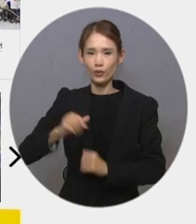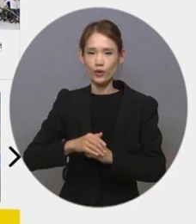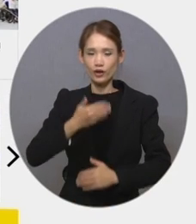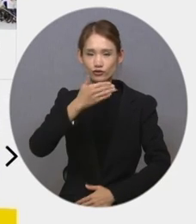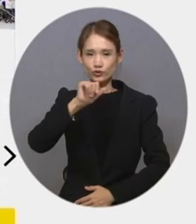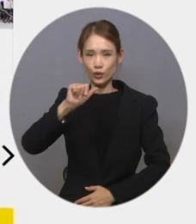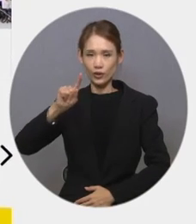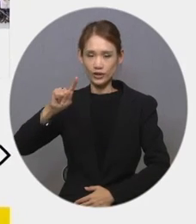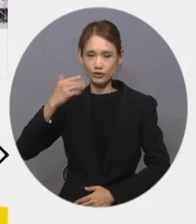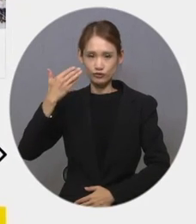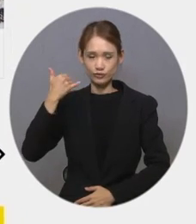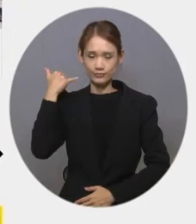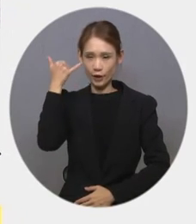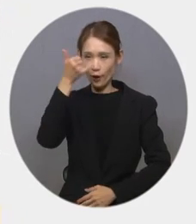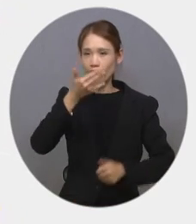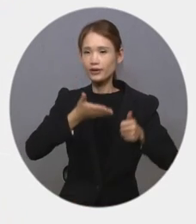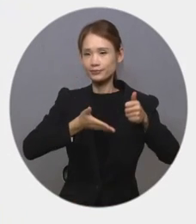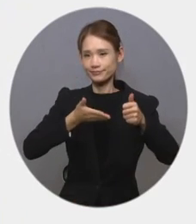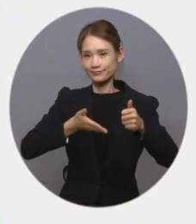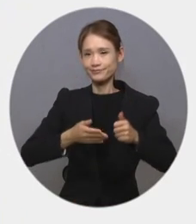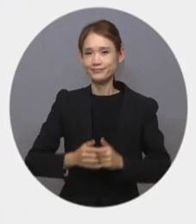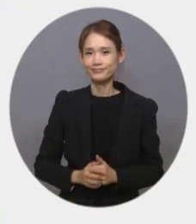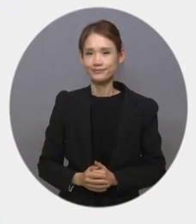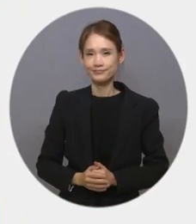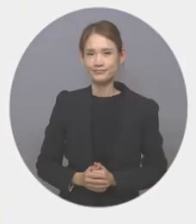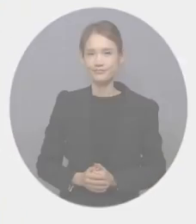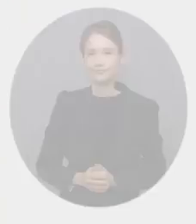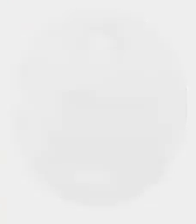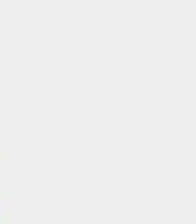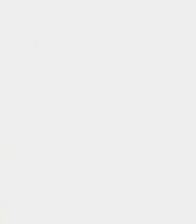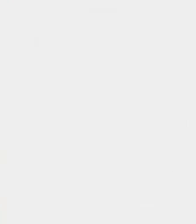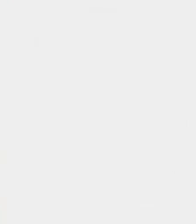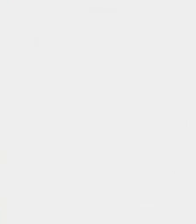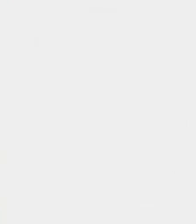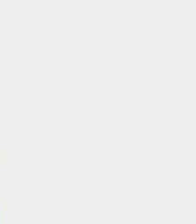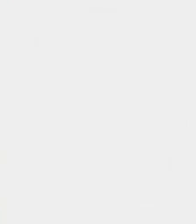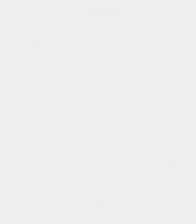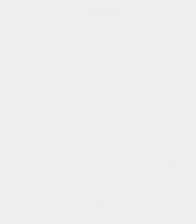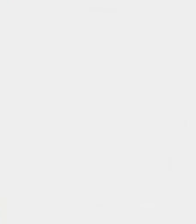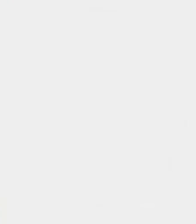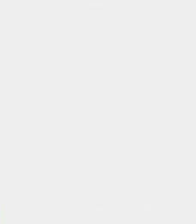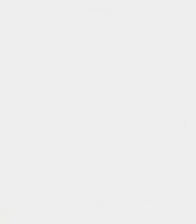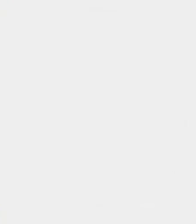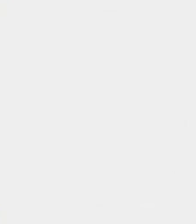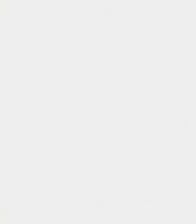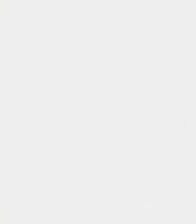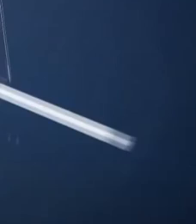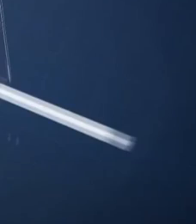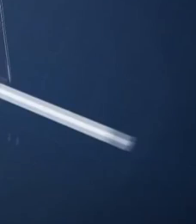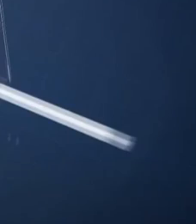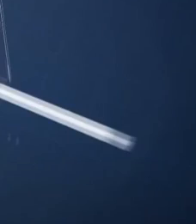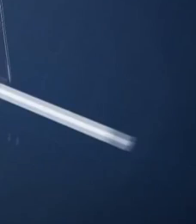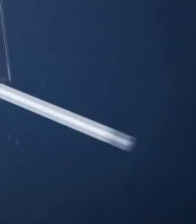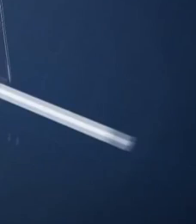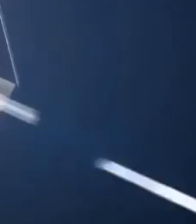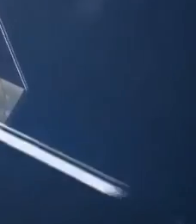전화번호 02-2655-9519로 많은 제보 바랍니다.